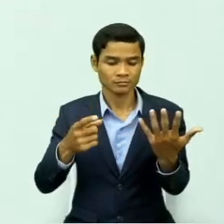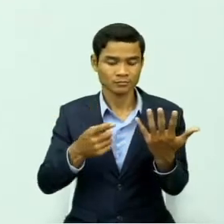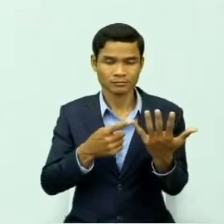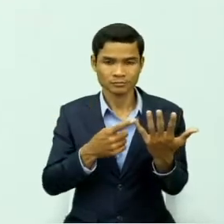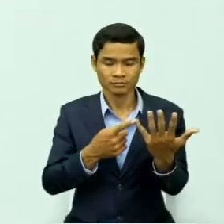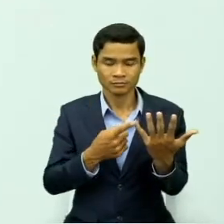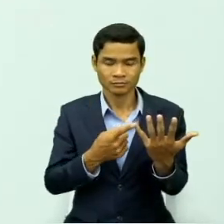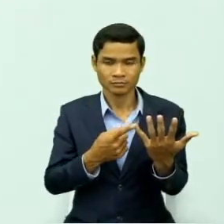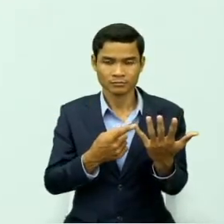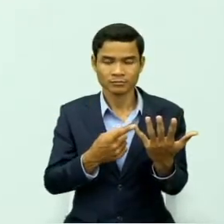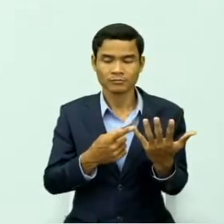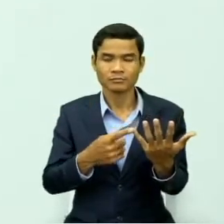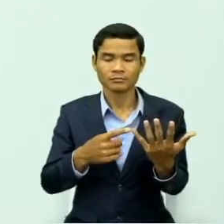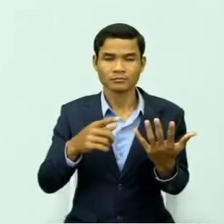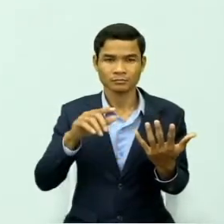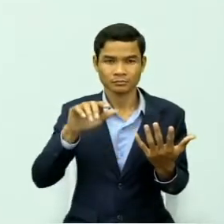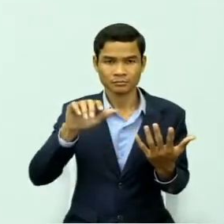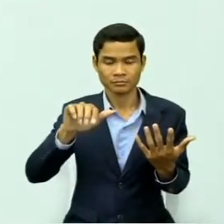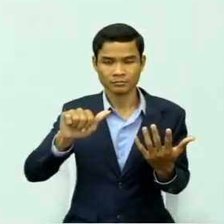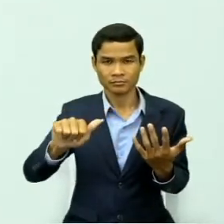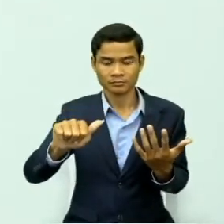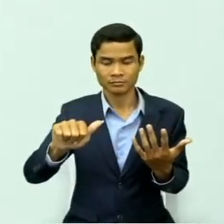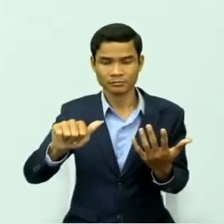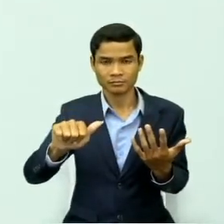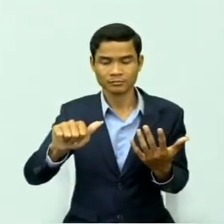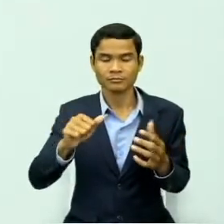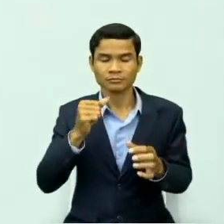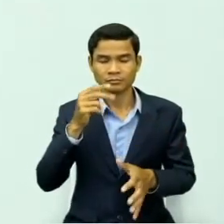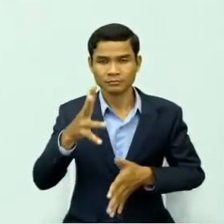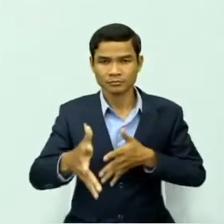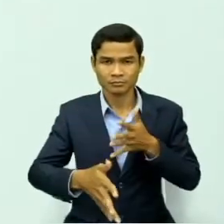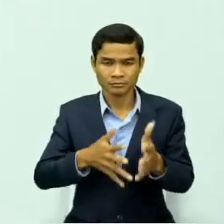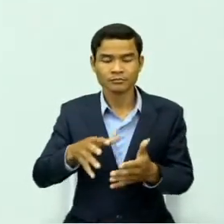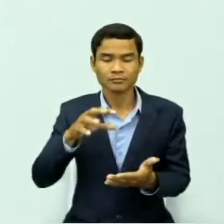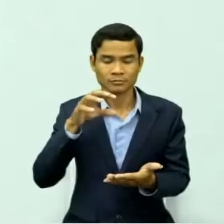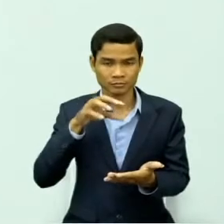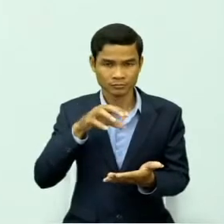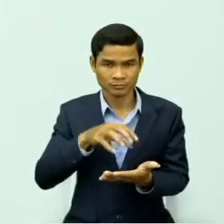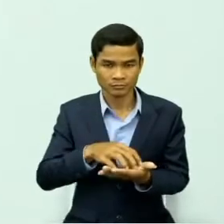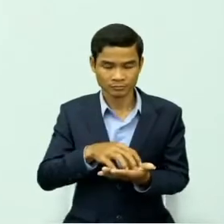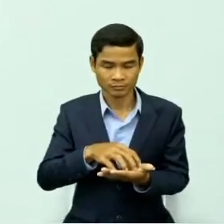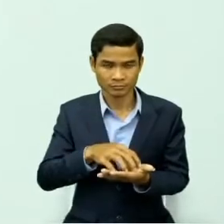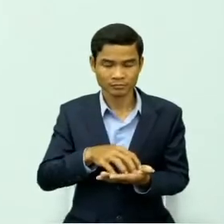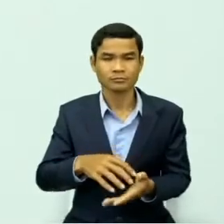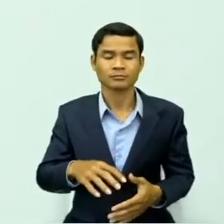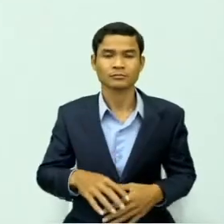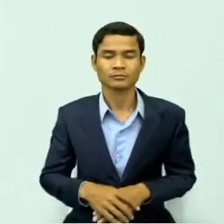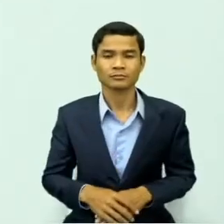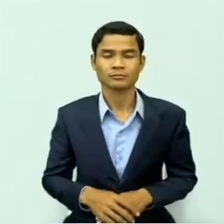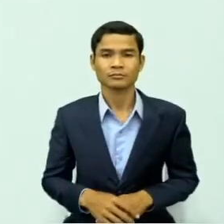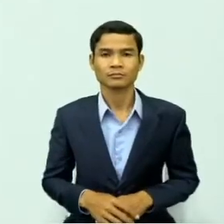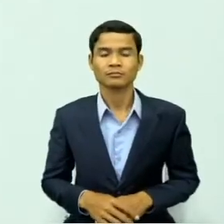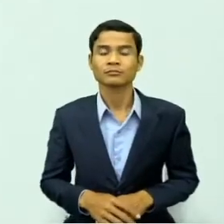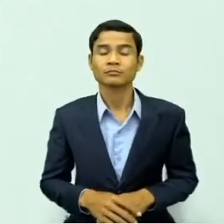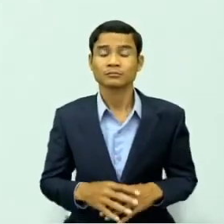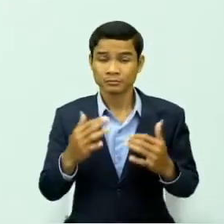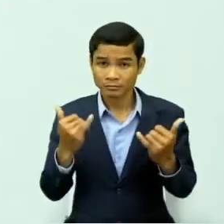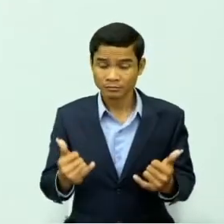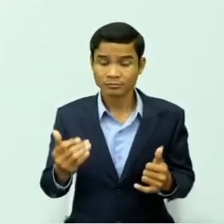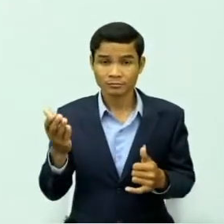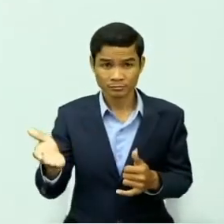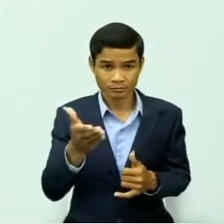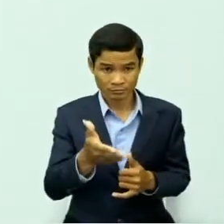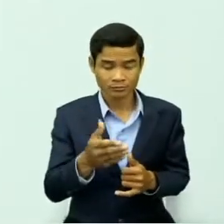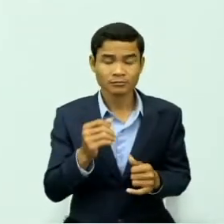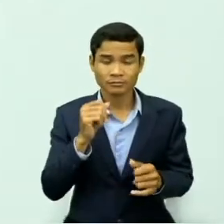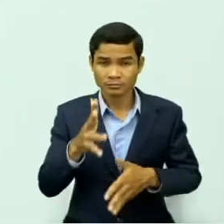ế bê nâng nhớ bình. Pnom bình. Chà, lấy đau vẹn